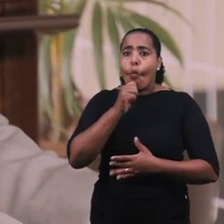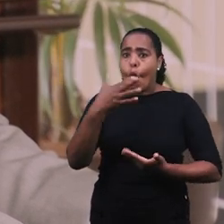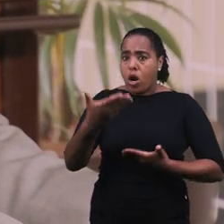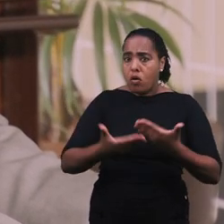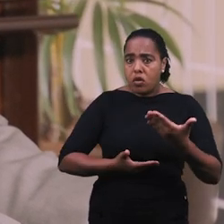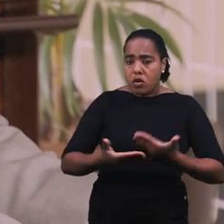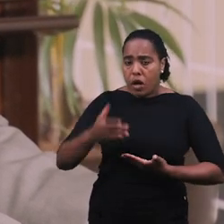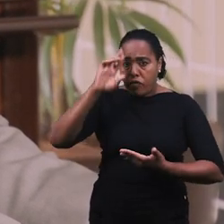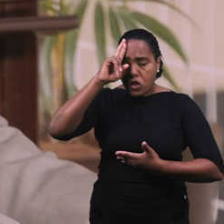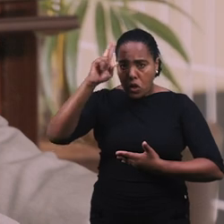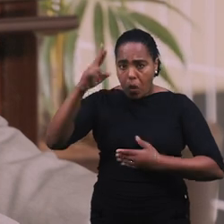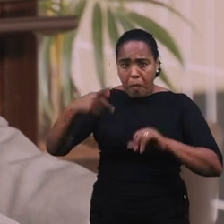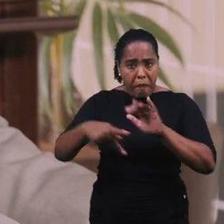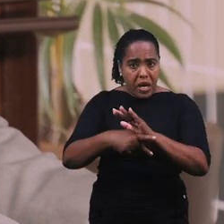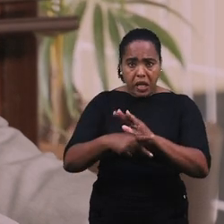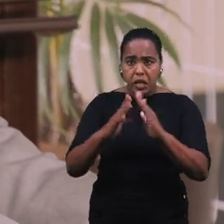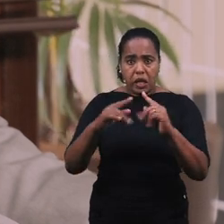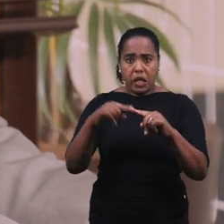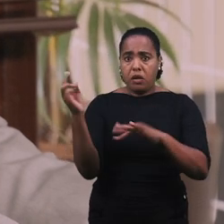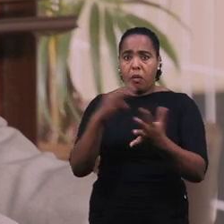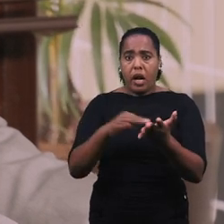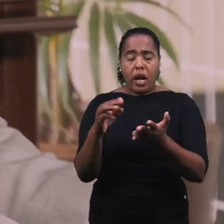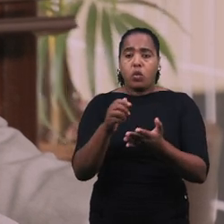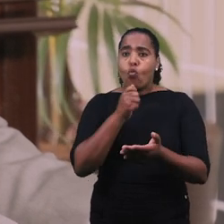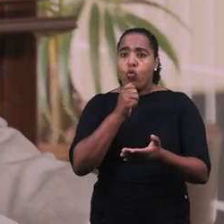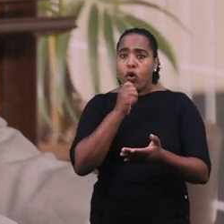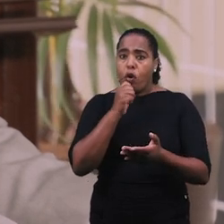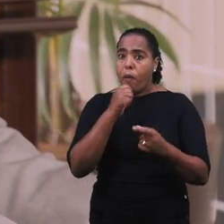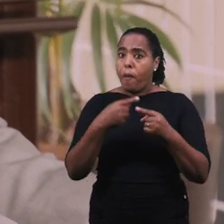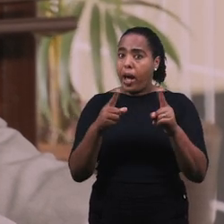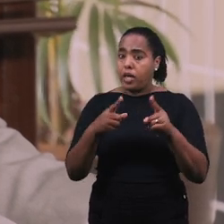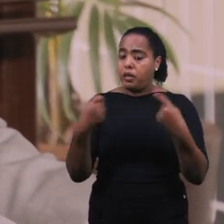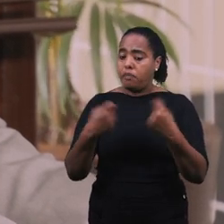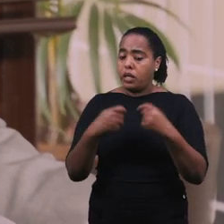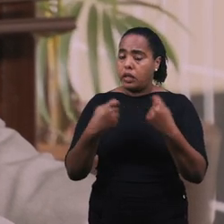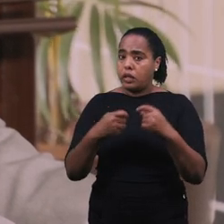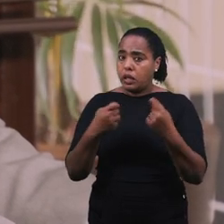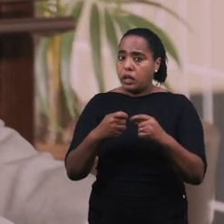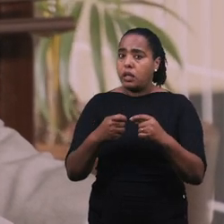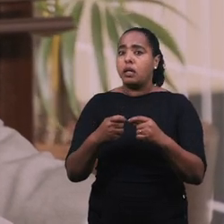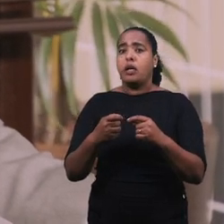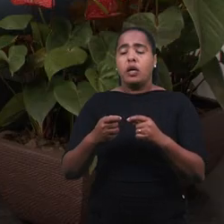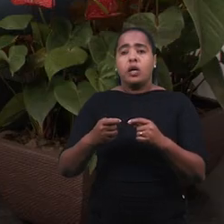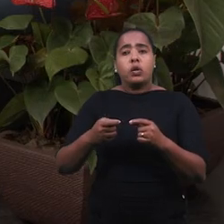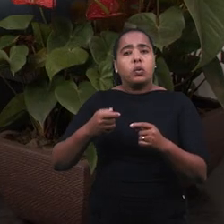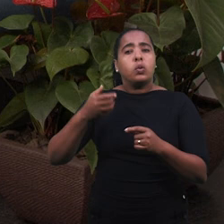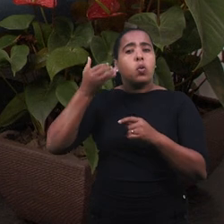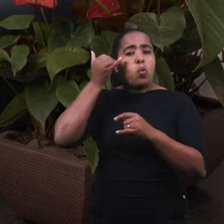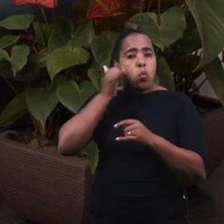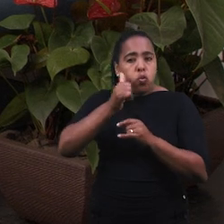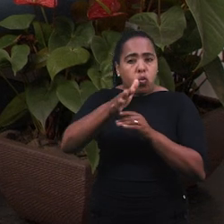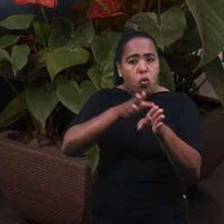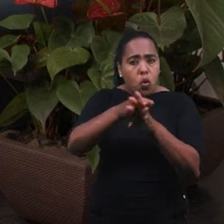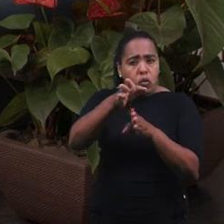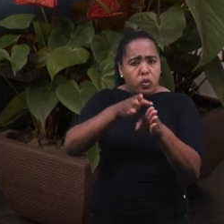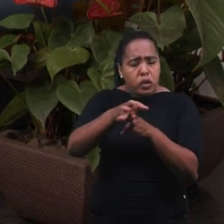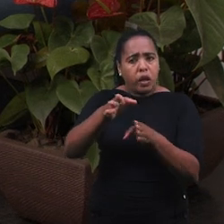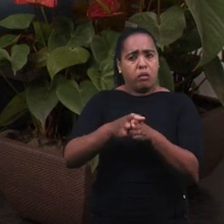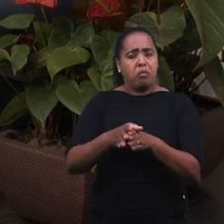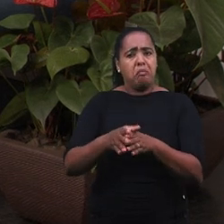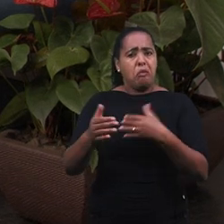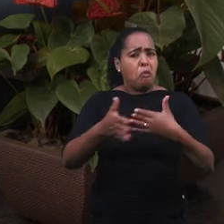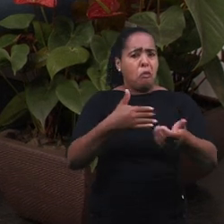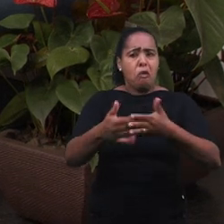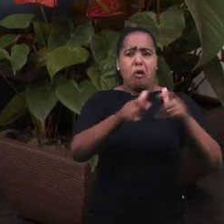Maranatha et qui ont besoin d'une parole de la part du Seigneur et même d'une prière. Appelez ce numéro de n'importe